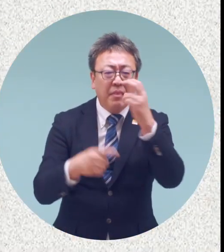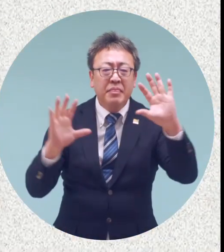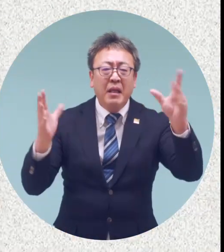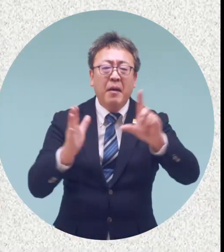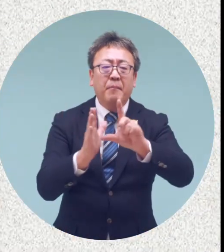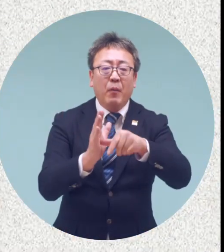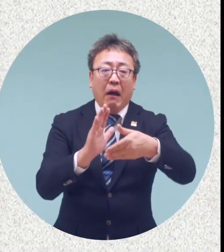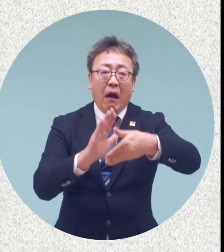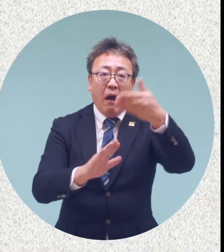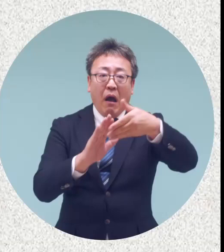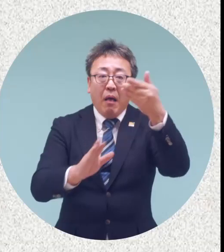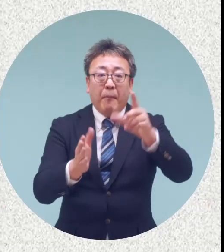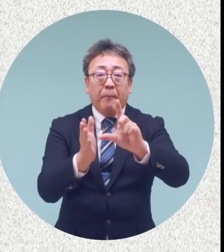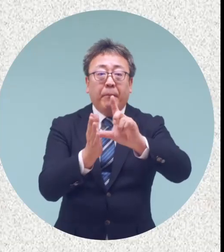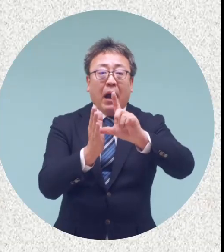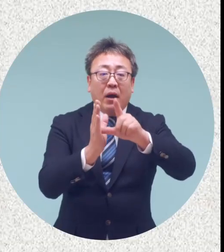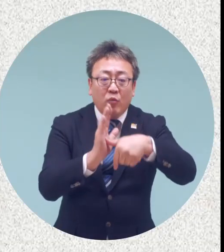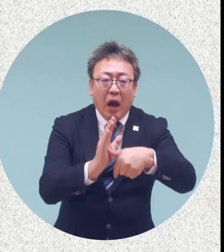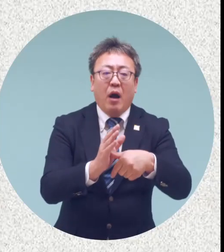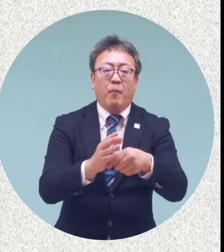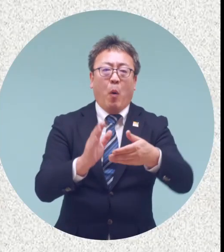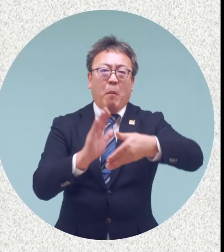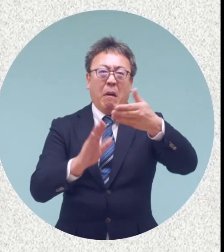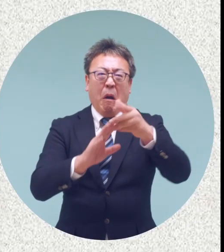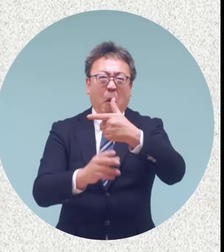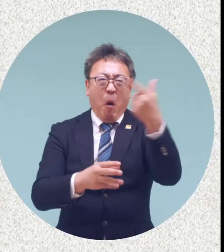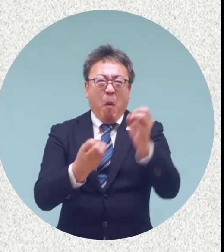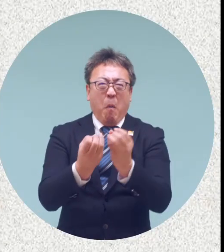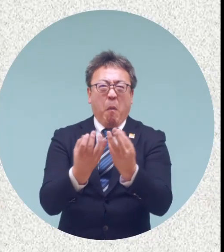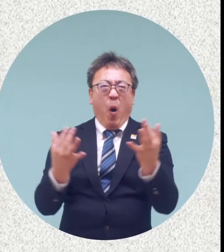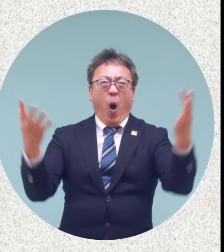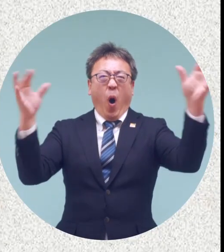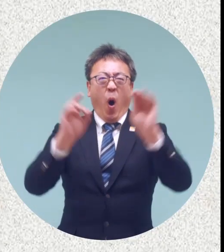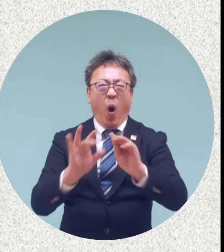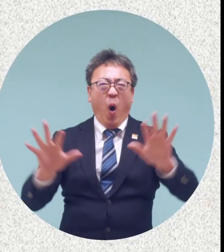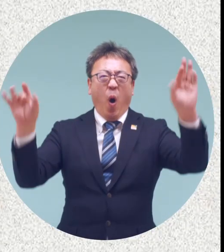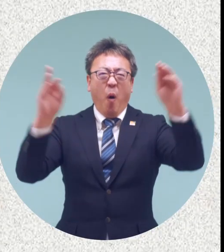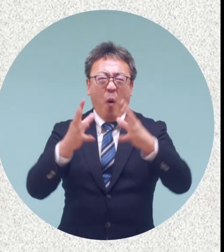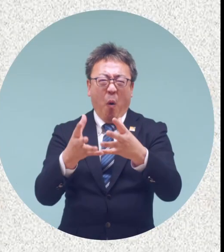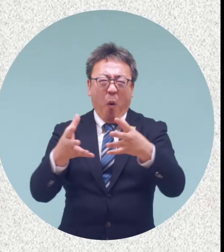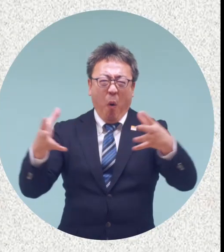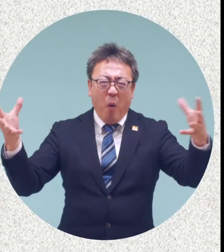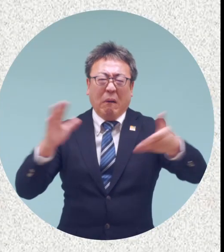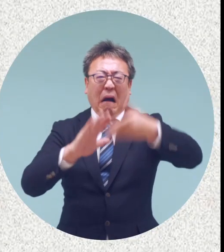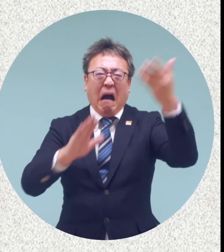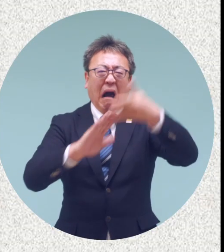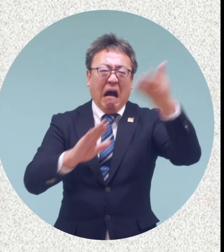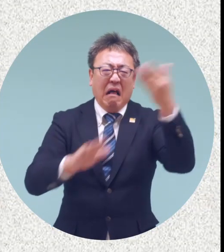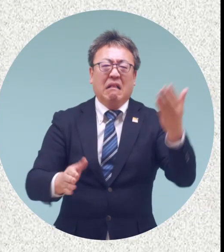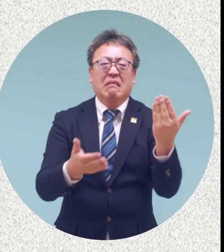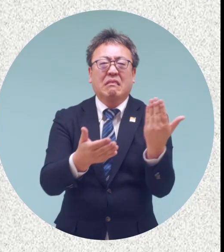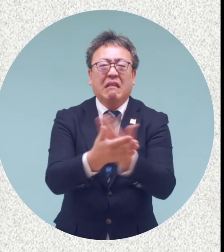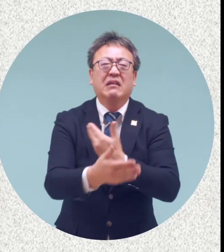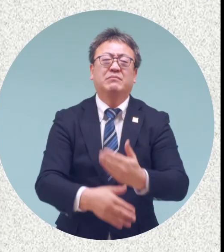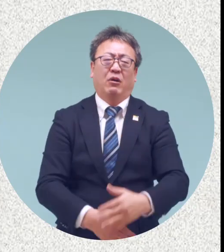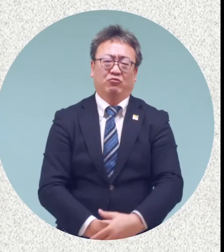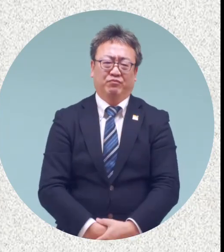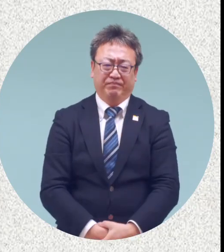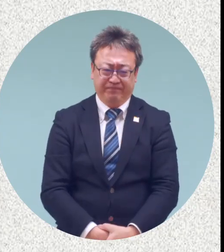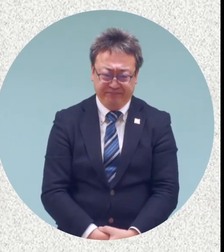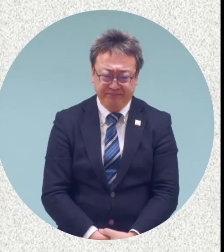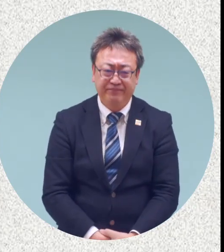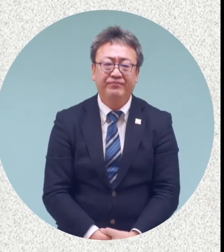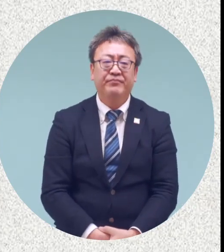日頃から点検していない建物などで火災が起きてしまうと、建物は次々と燃え広がり火の海と化してしまい